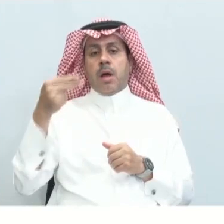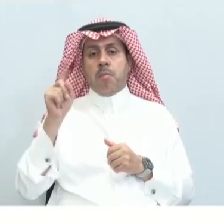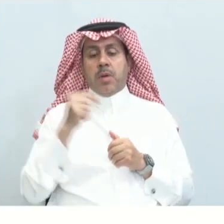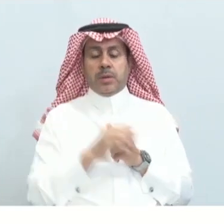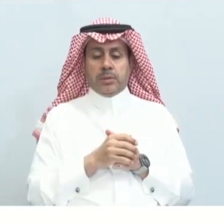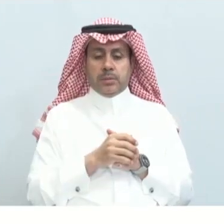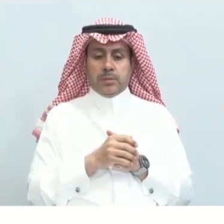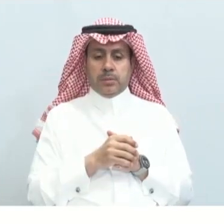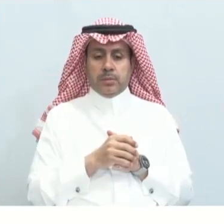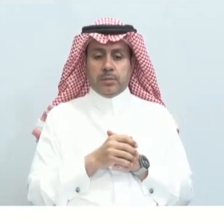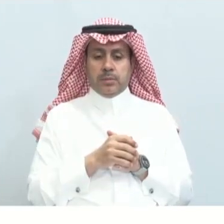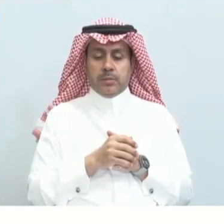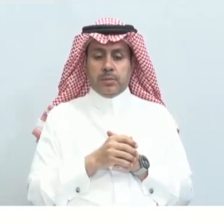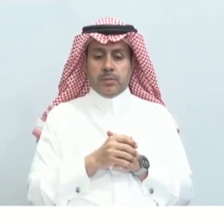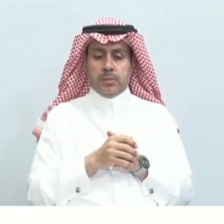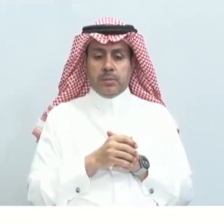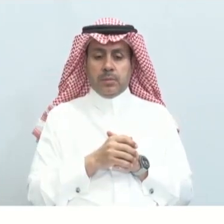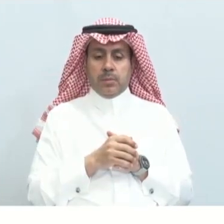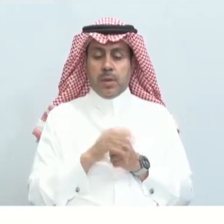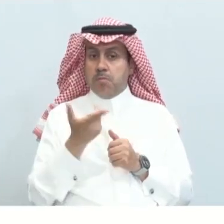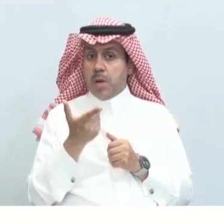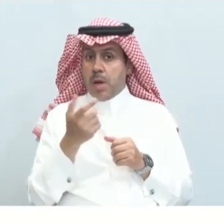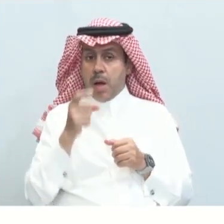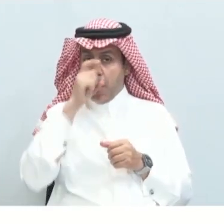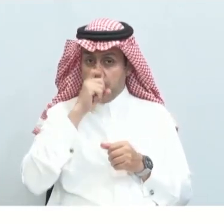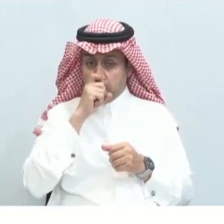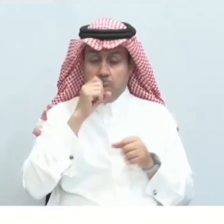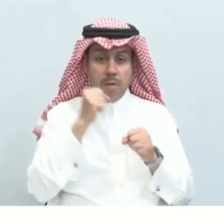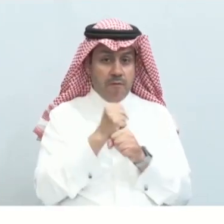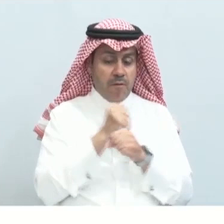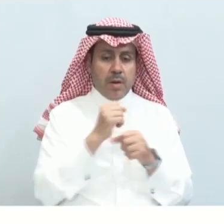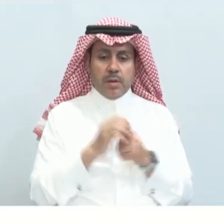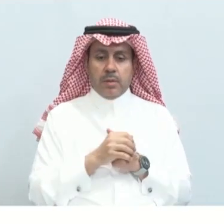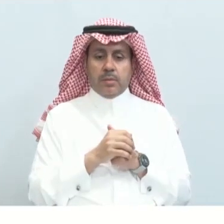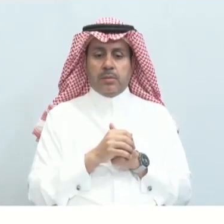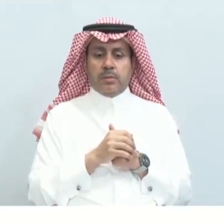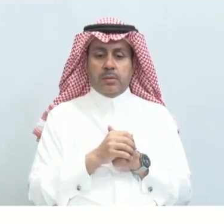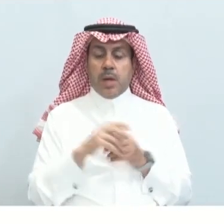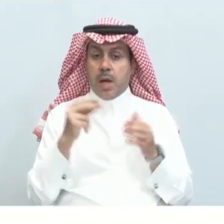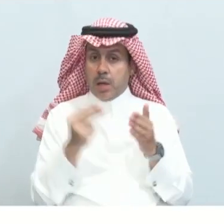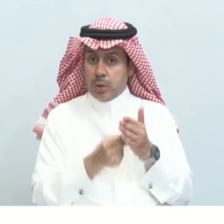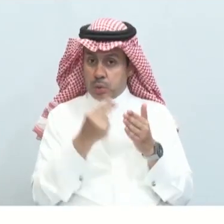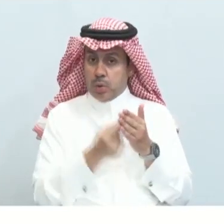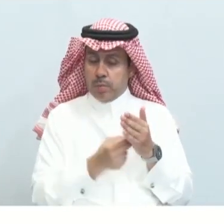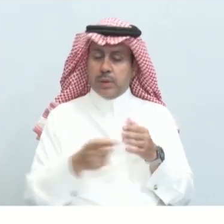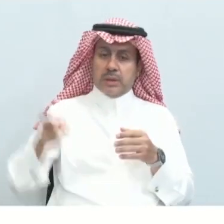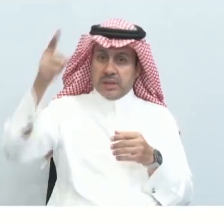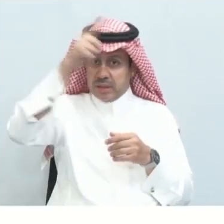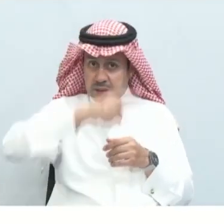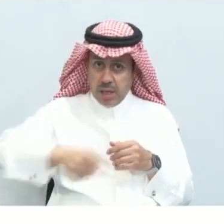شيء اذا ما المطلوب منا لاحظوا هنا ارسم دائره